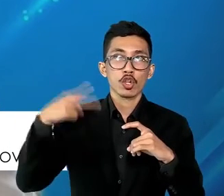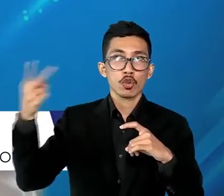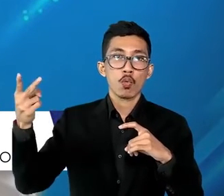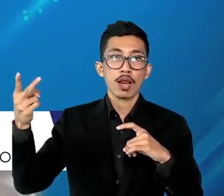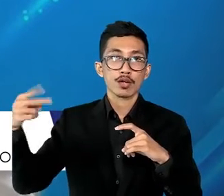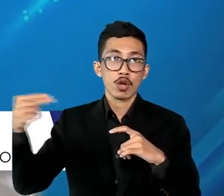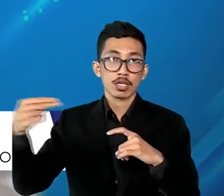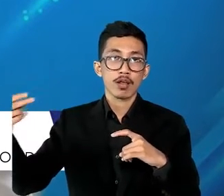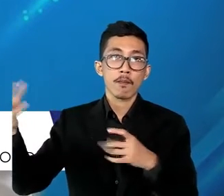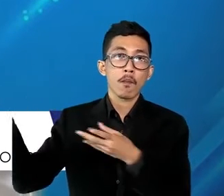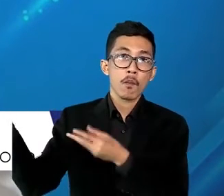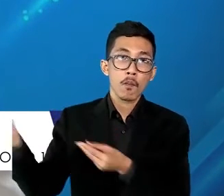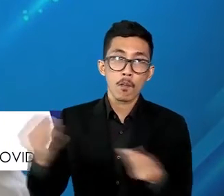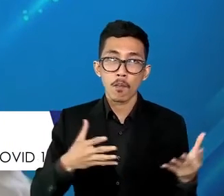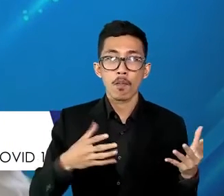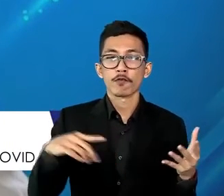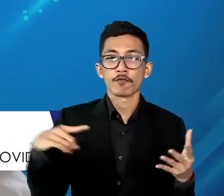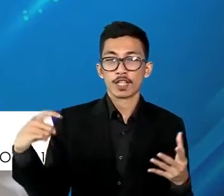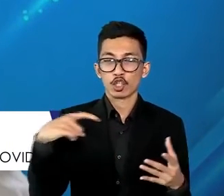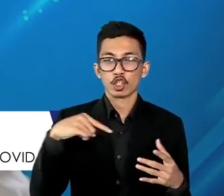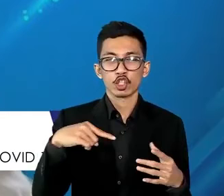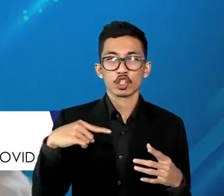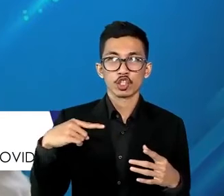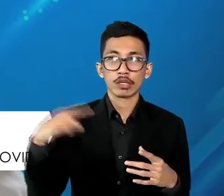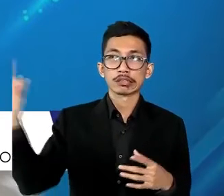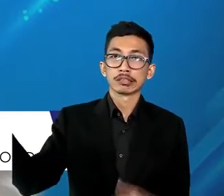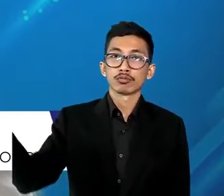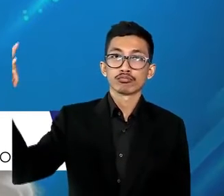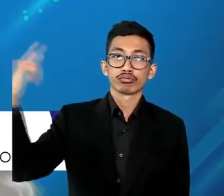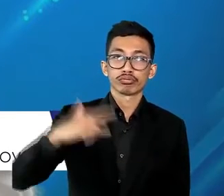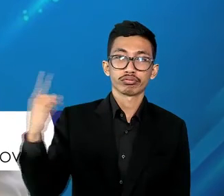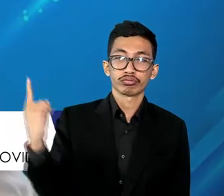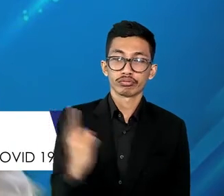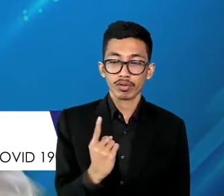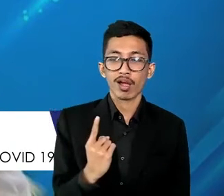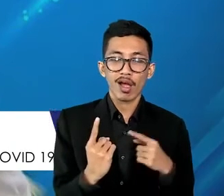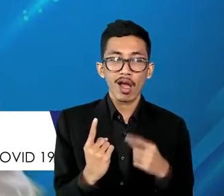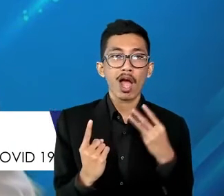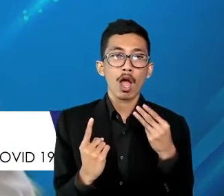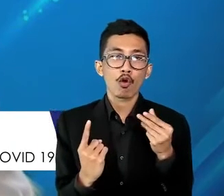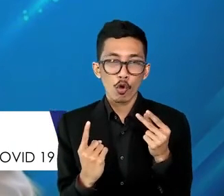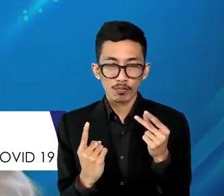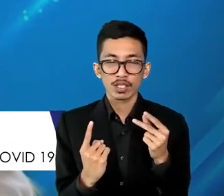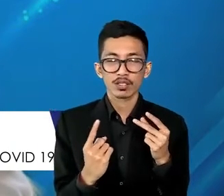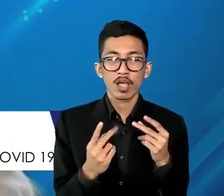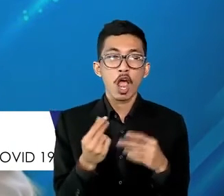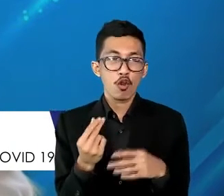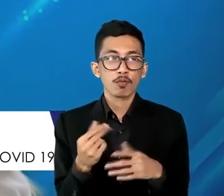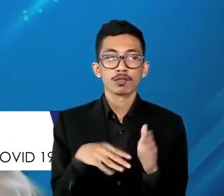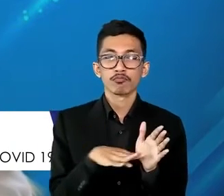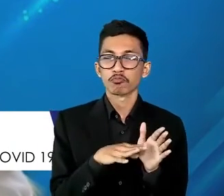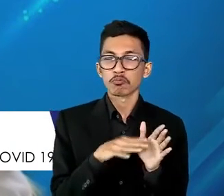Indonesia. Dan yang membawa itu kan umumnya orang yang mempunyai ekonomi yang baik, sehingga